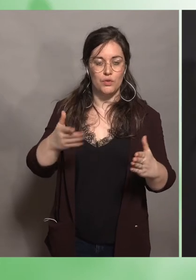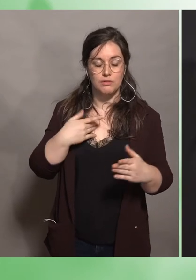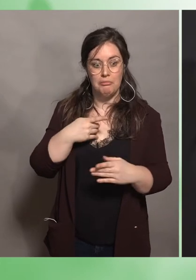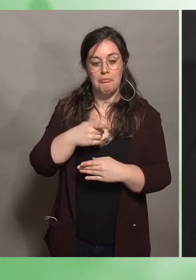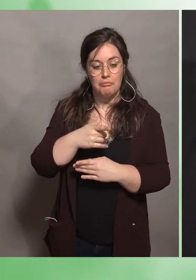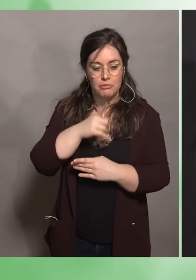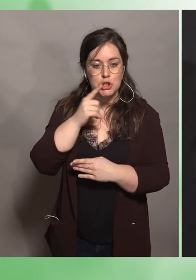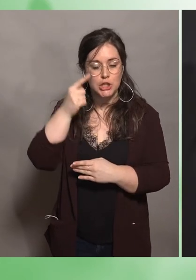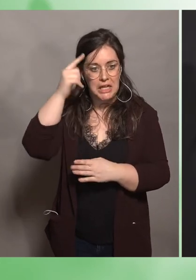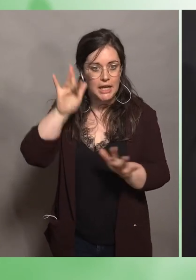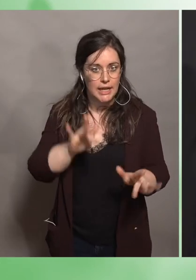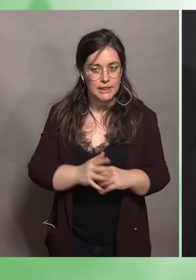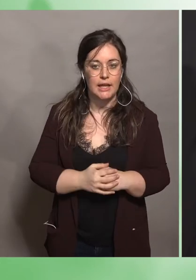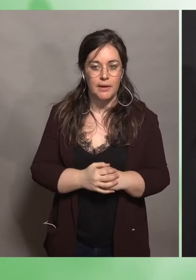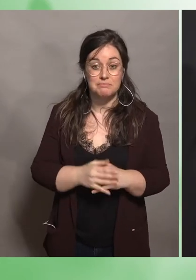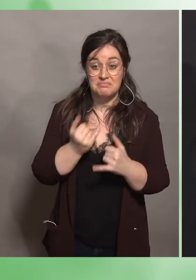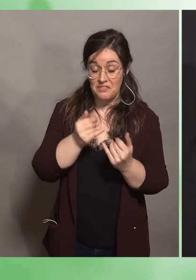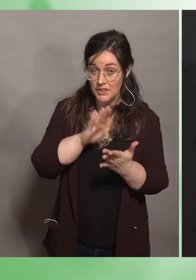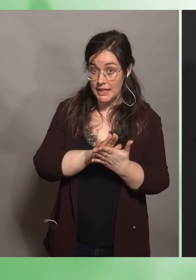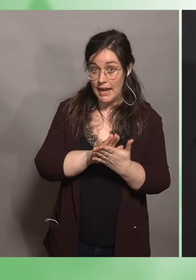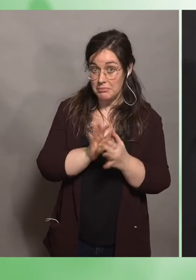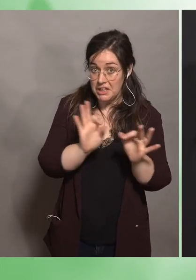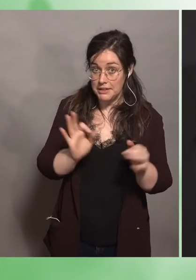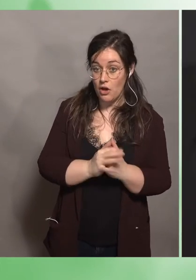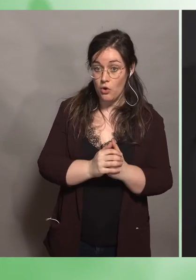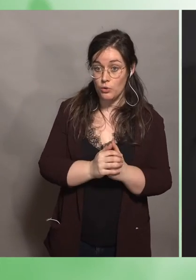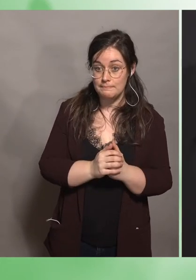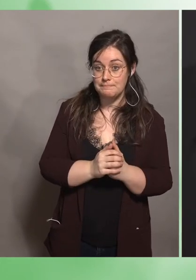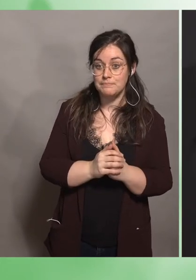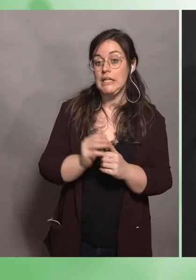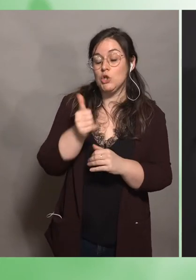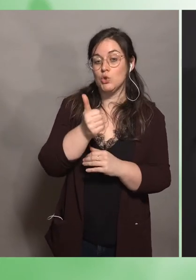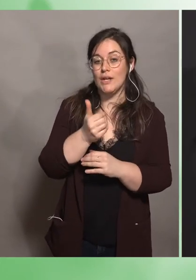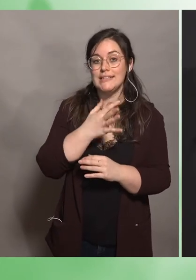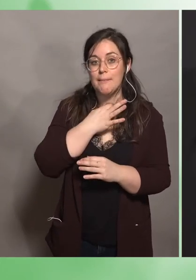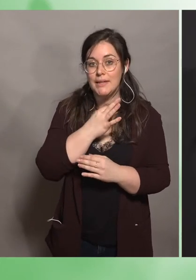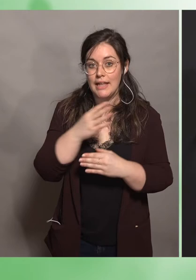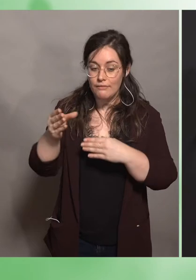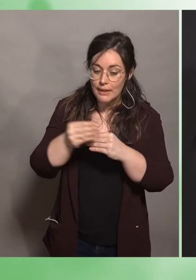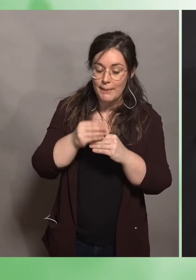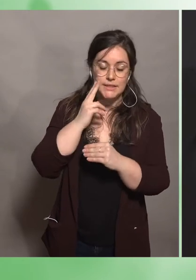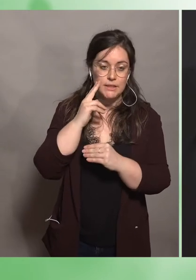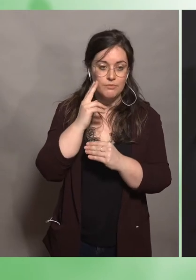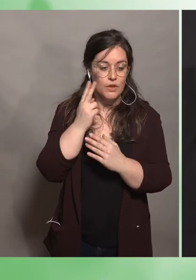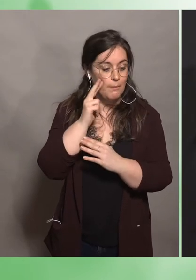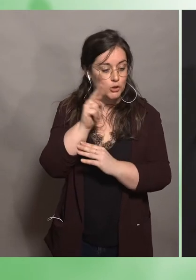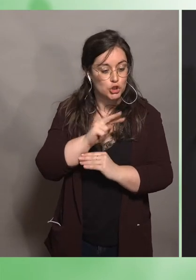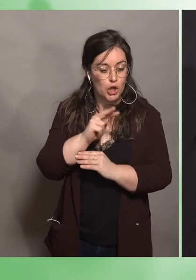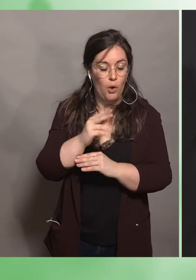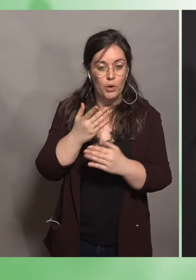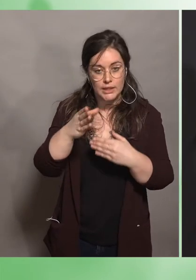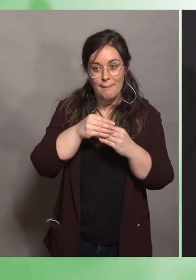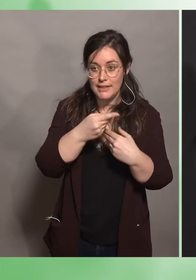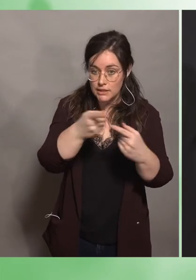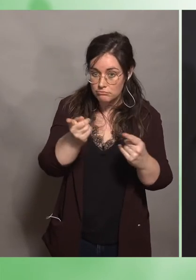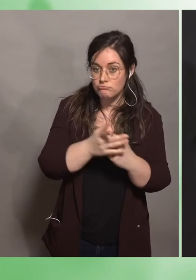Talente. Und wie funktioniert das? Wir erheben einmal den Bedarf gemeinsam mit den Unternehmen, mit ihnen. Wo stehen sie,